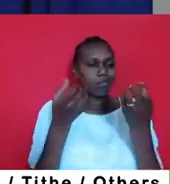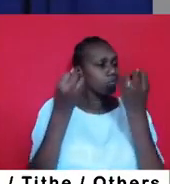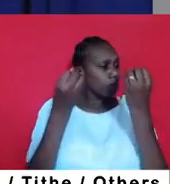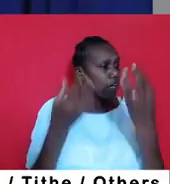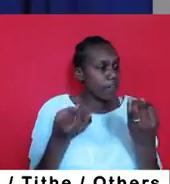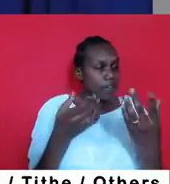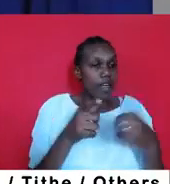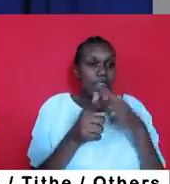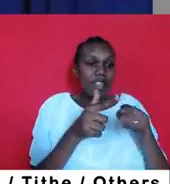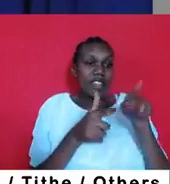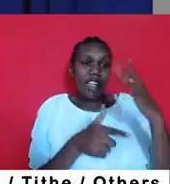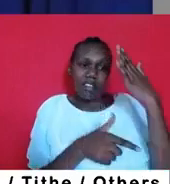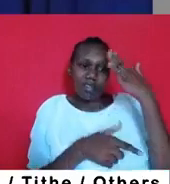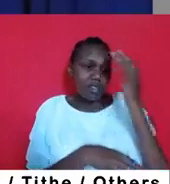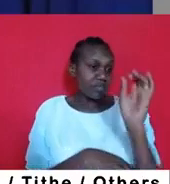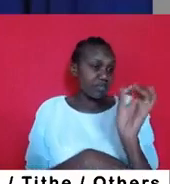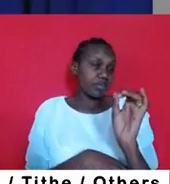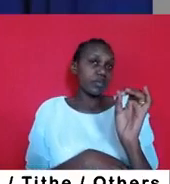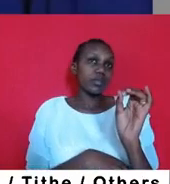na hakujua